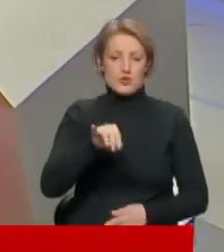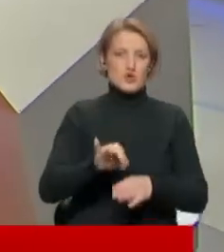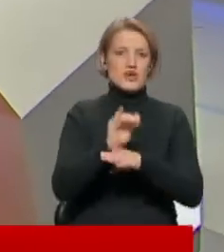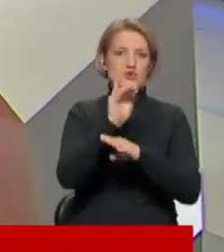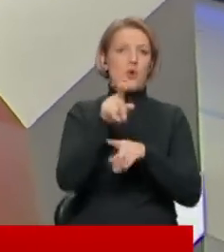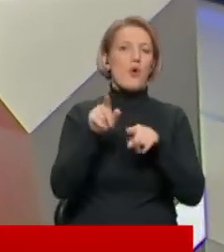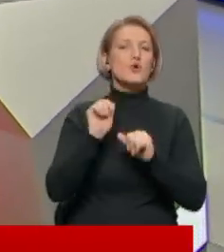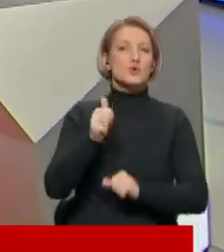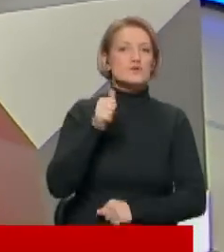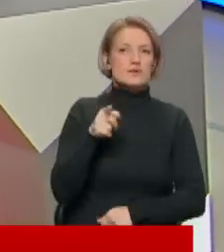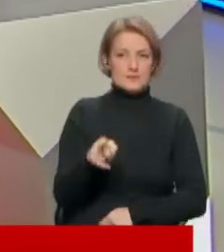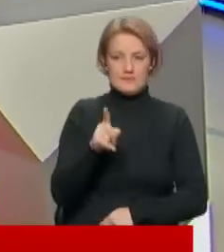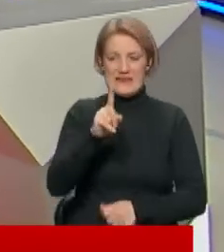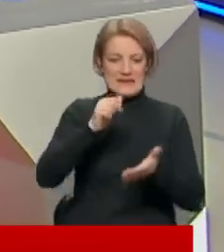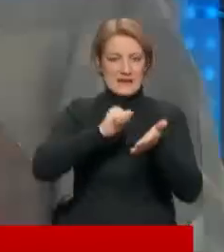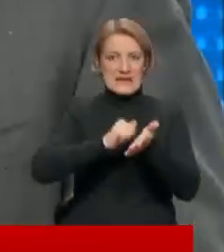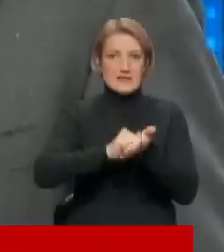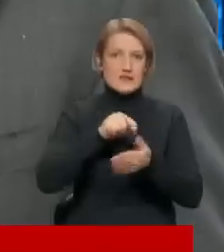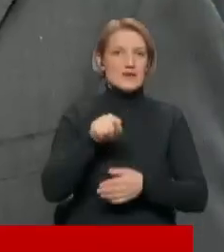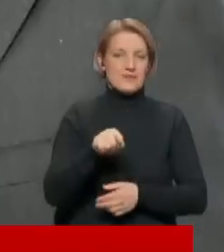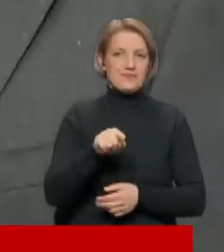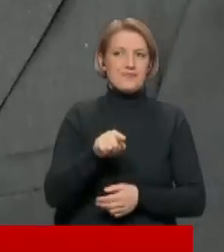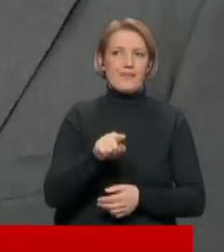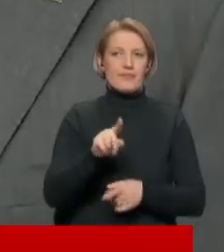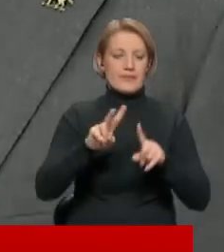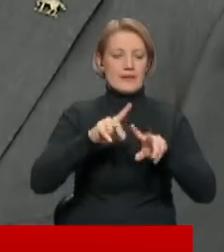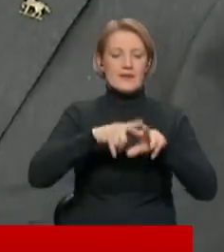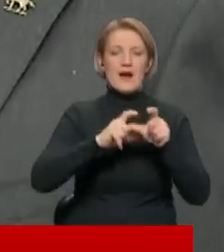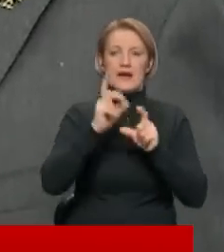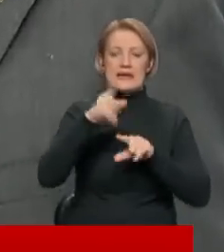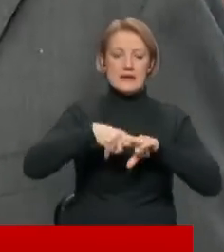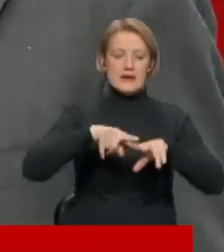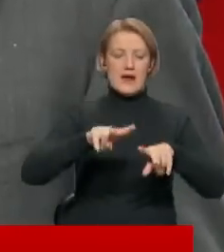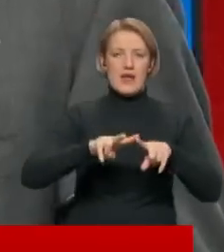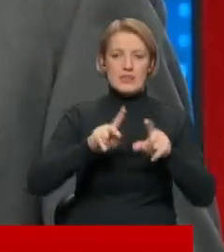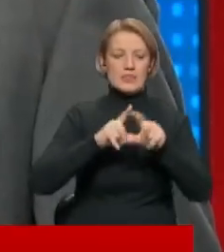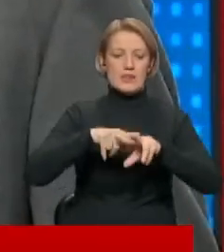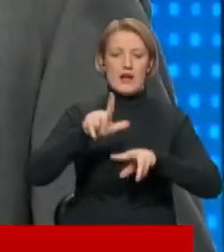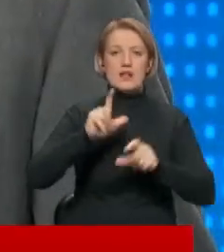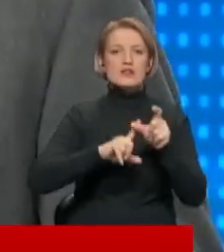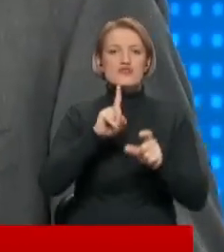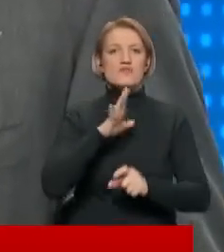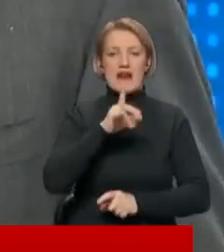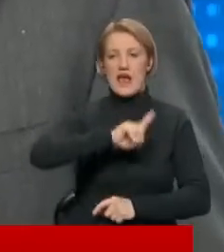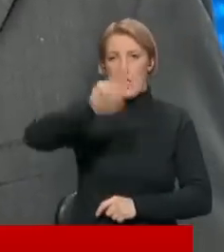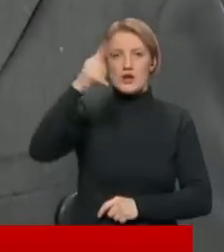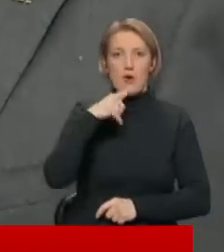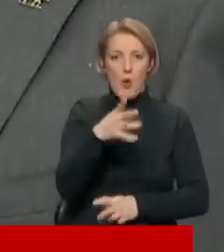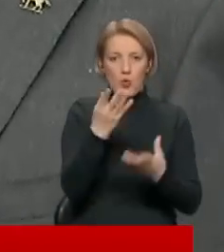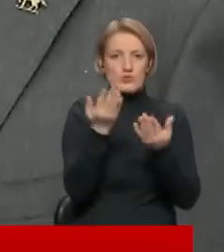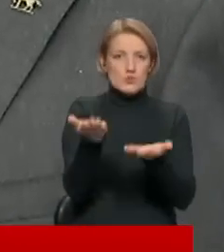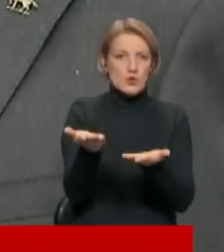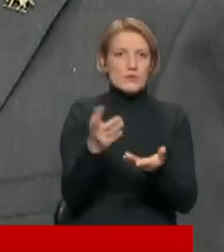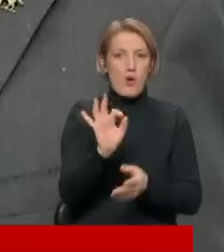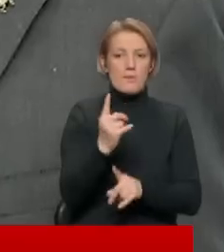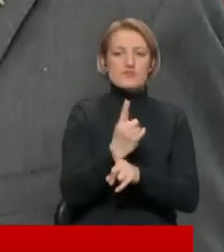o gün bir gazeteci Nagehan Alçı vardı yayında itiraz etti yani Olur mu böyle şey işte Bakın iki